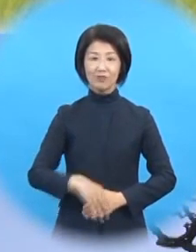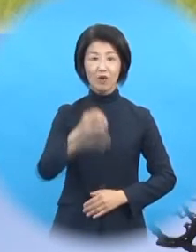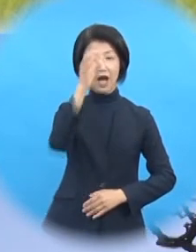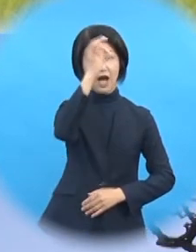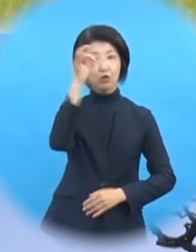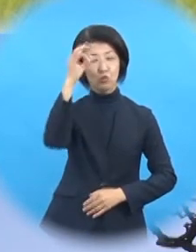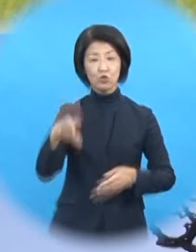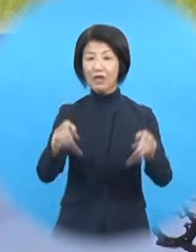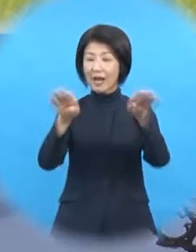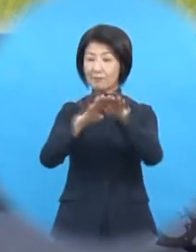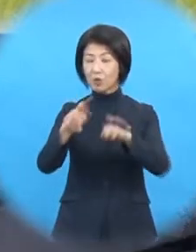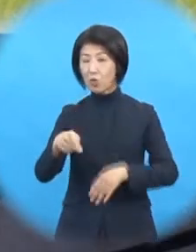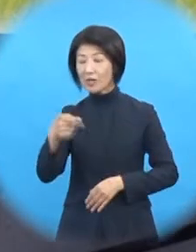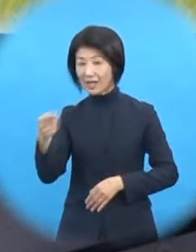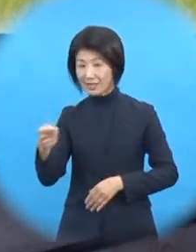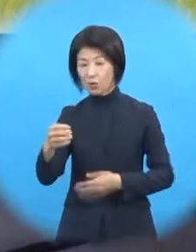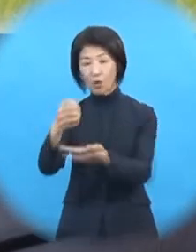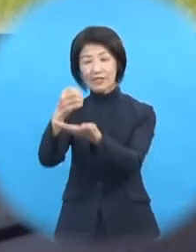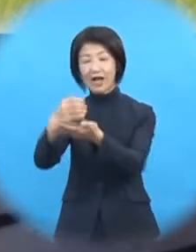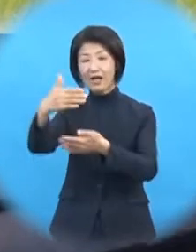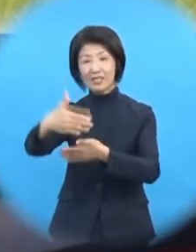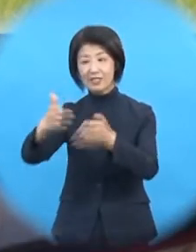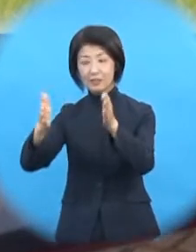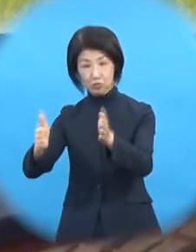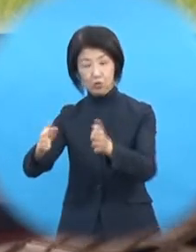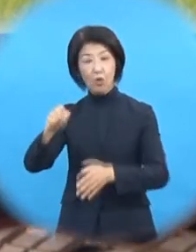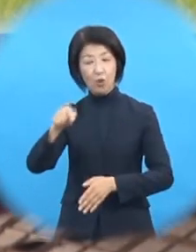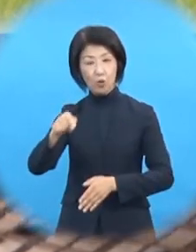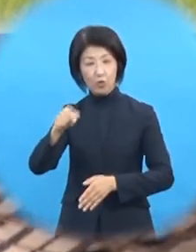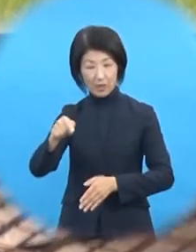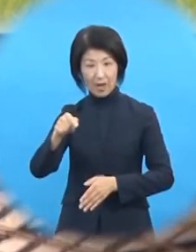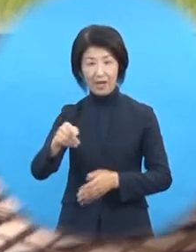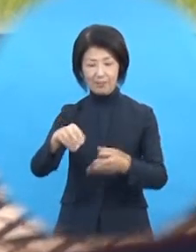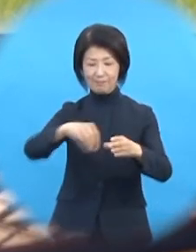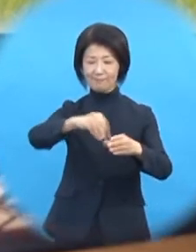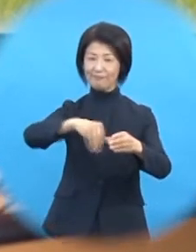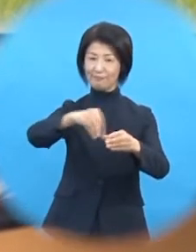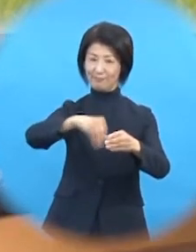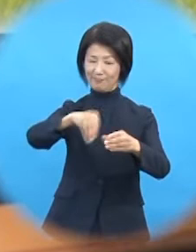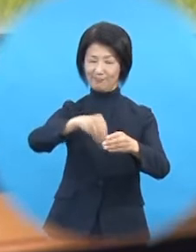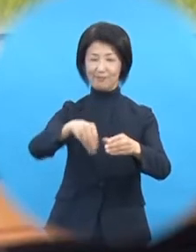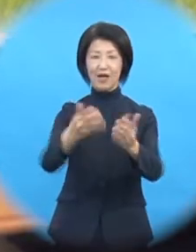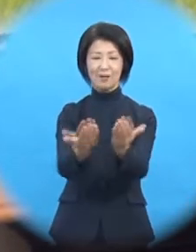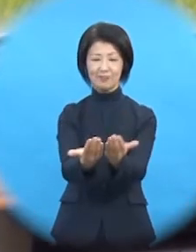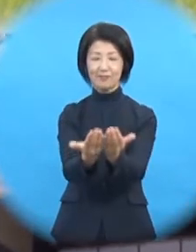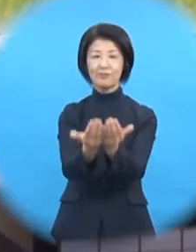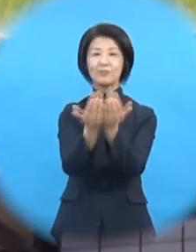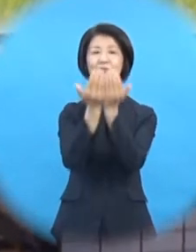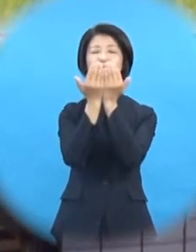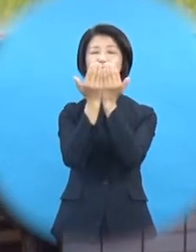隣、日本庭園に面した茶室では静岡県産の抹茶を使った茶道体験ができ